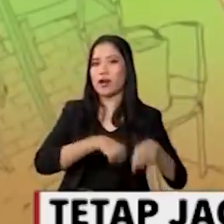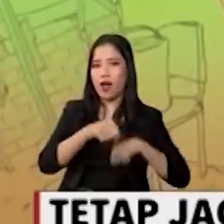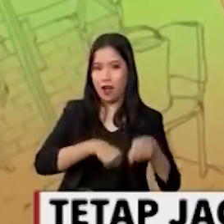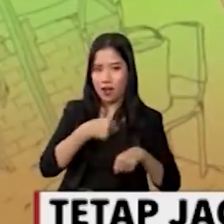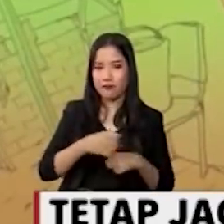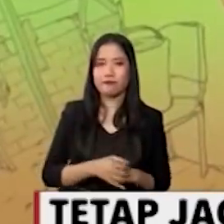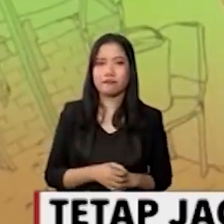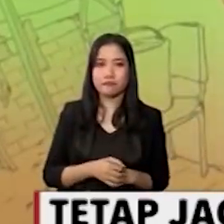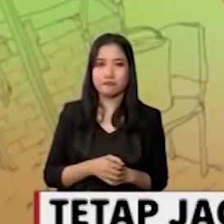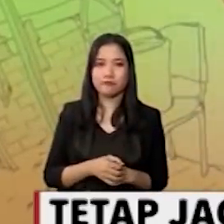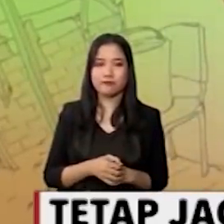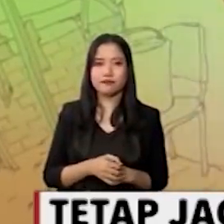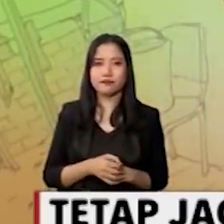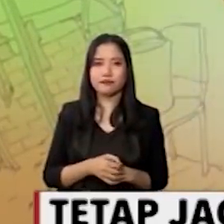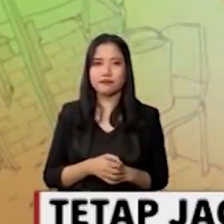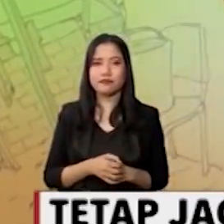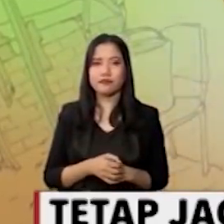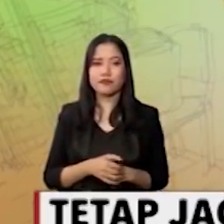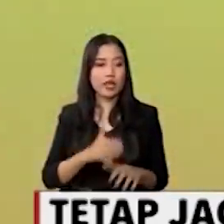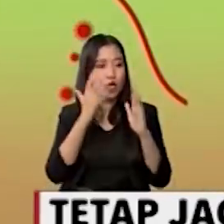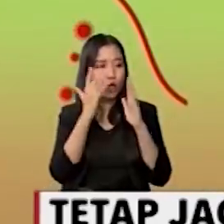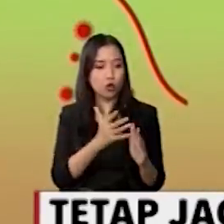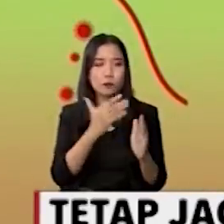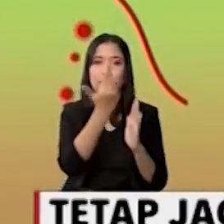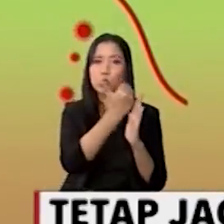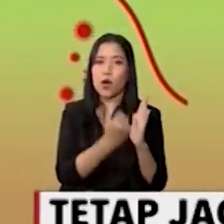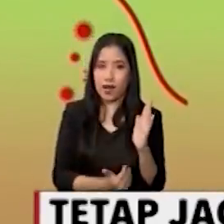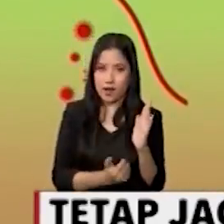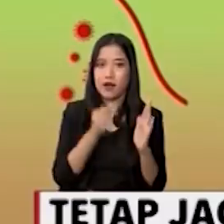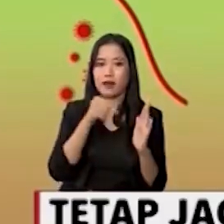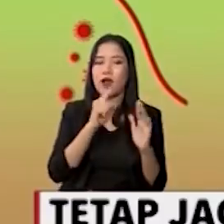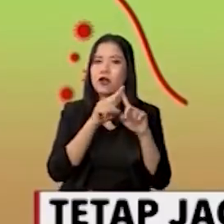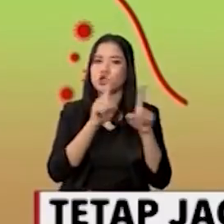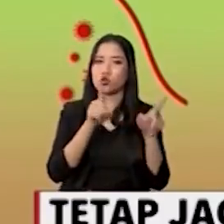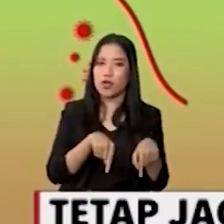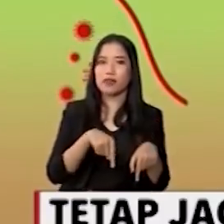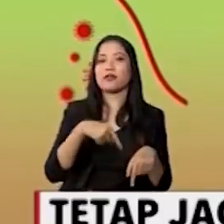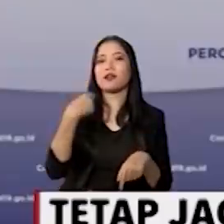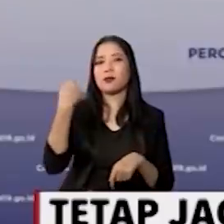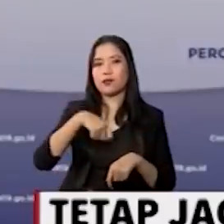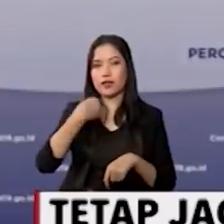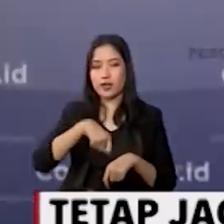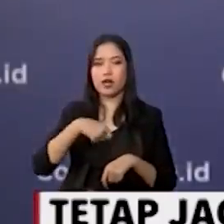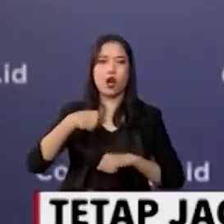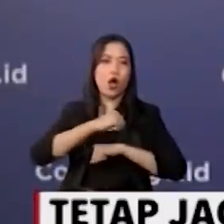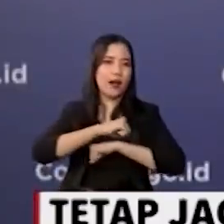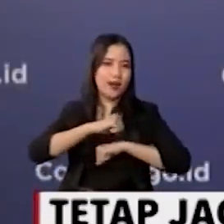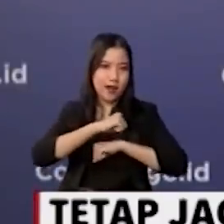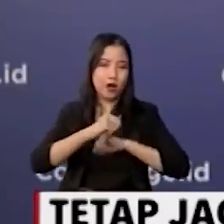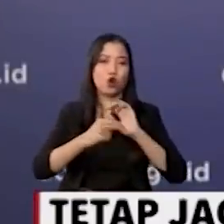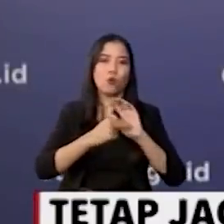lain. Patuhi himbauan yang telah diberikan pemerintah melalui Surat Edaran Menpora nomor